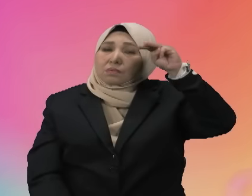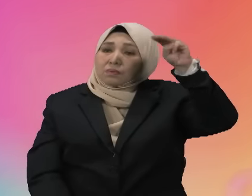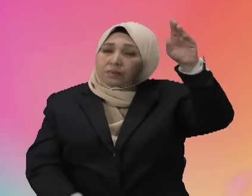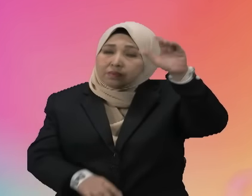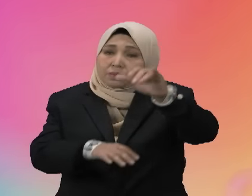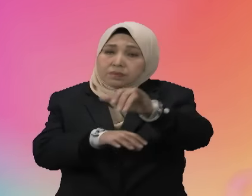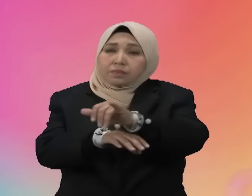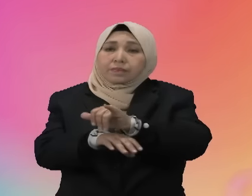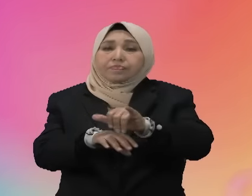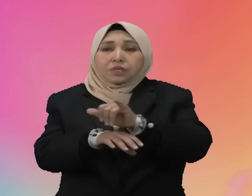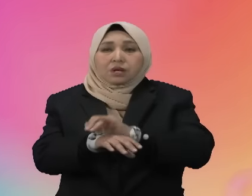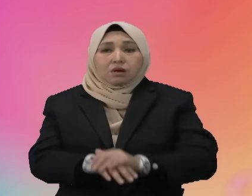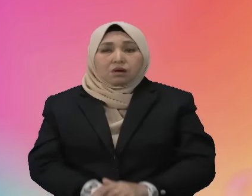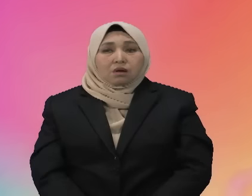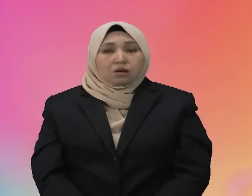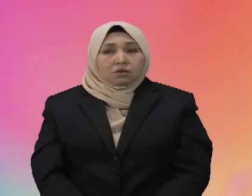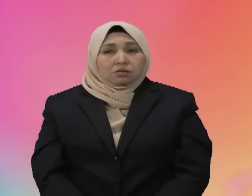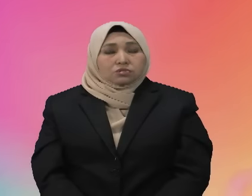كريم.